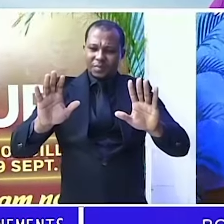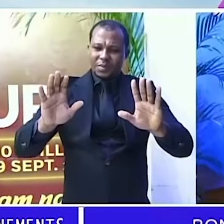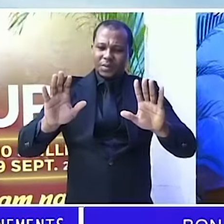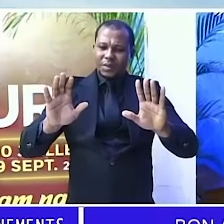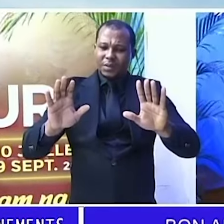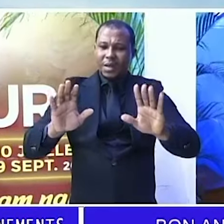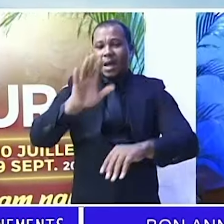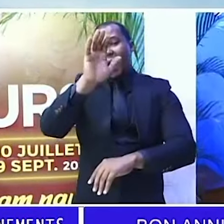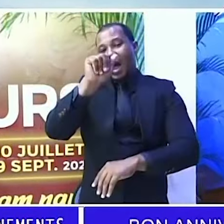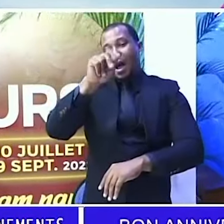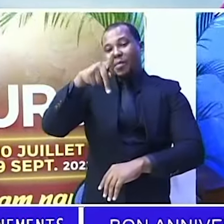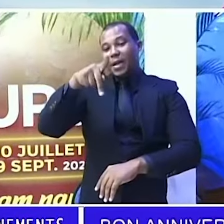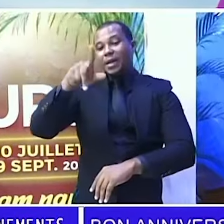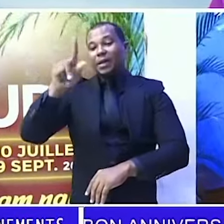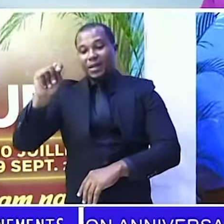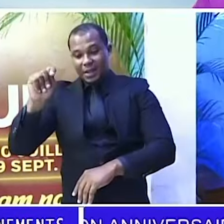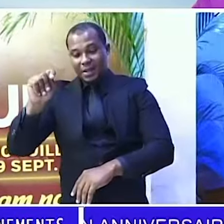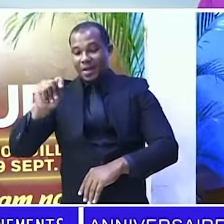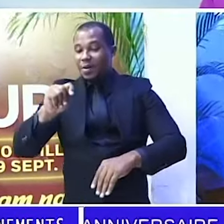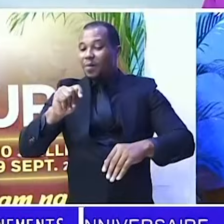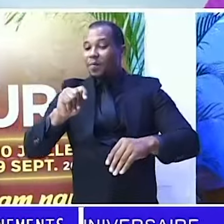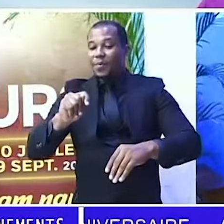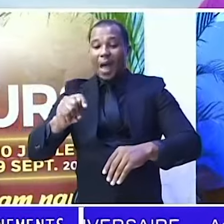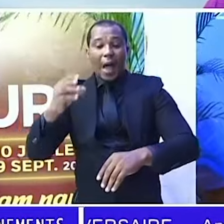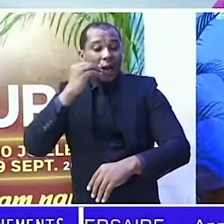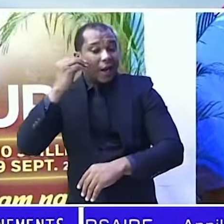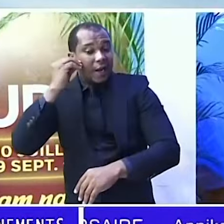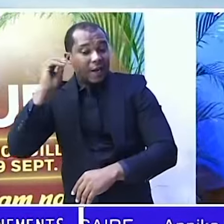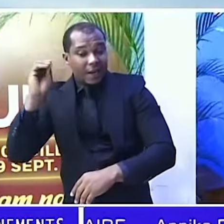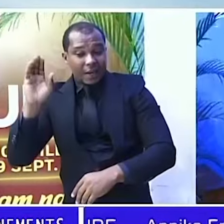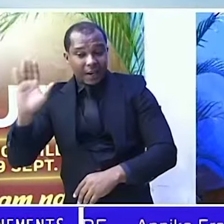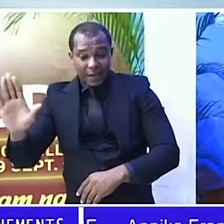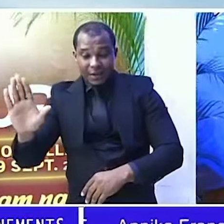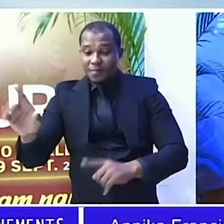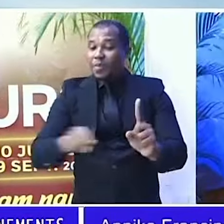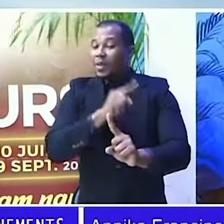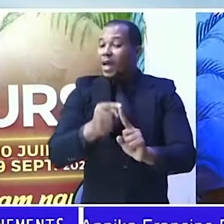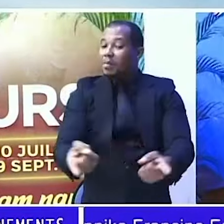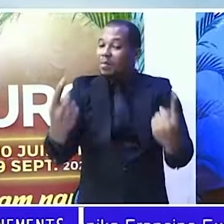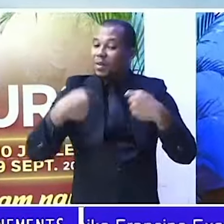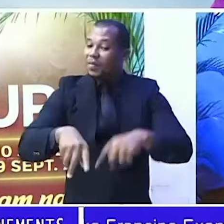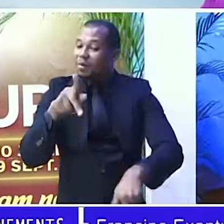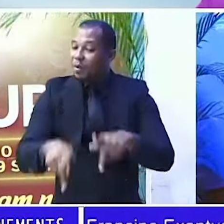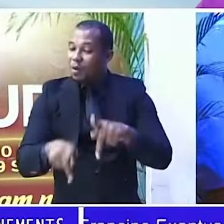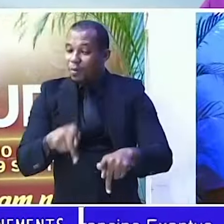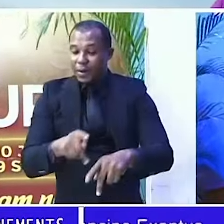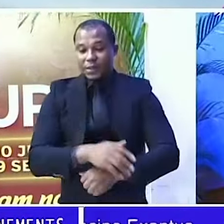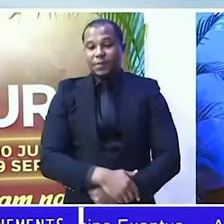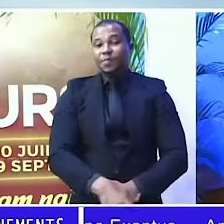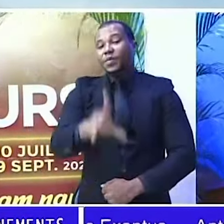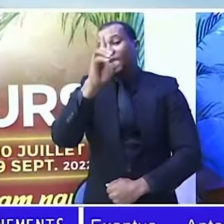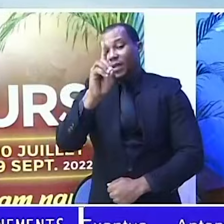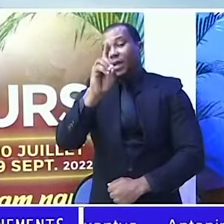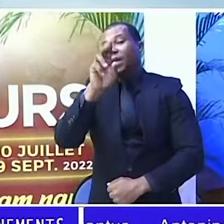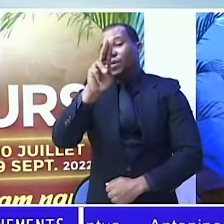l'appartement côté qu'on fait titan l'aile du passage à Port-au-Prince. Et Monseigneur Dumas